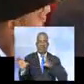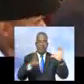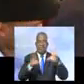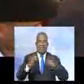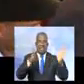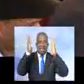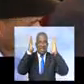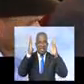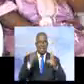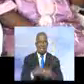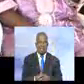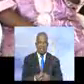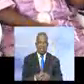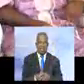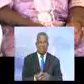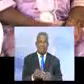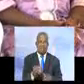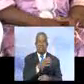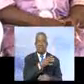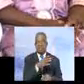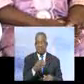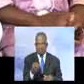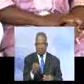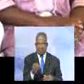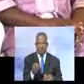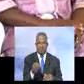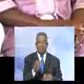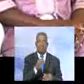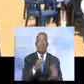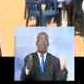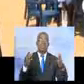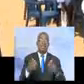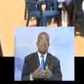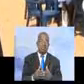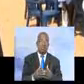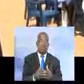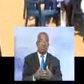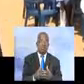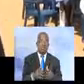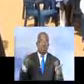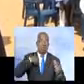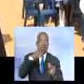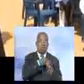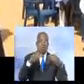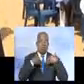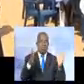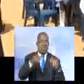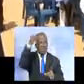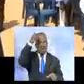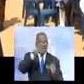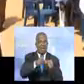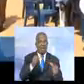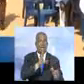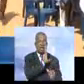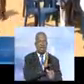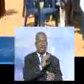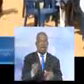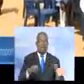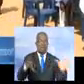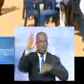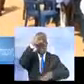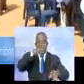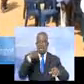société civile et les acteurs du transport, les responsabilités sont partagées. Nous avons rappelé les comportements humains